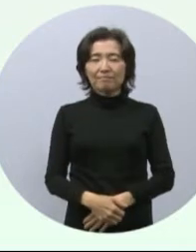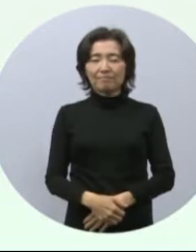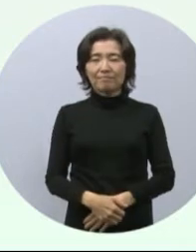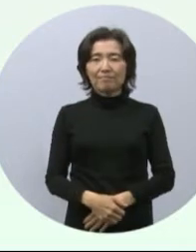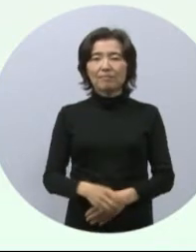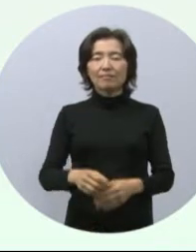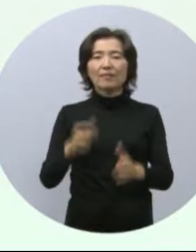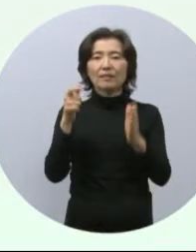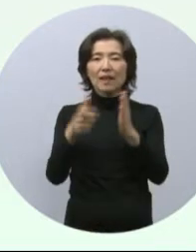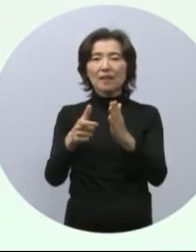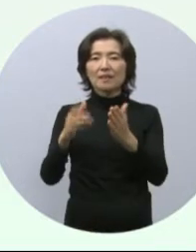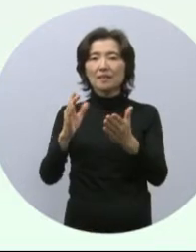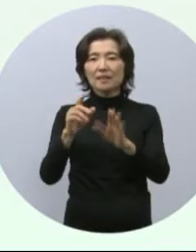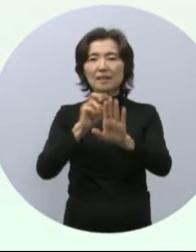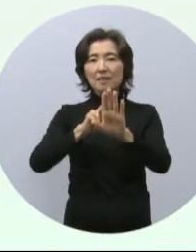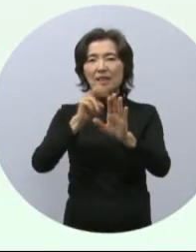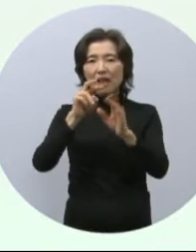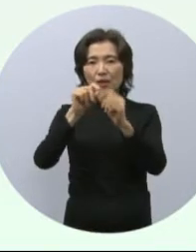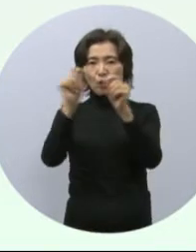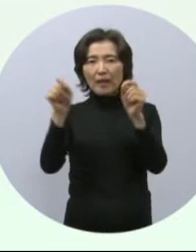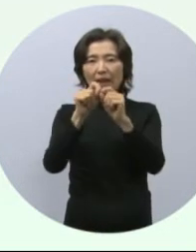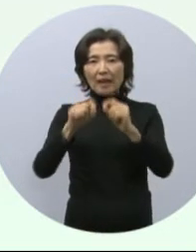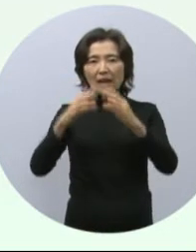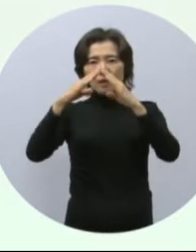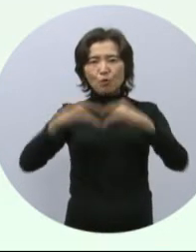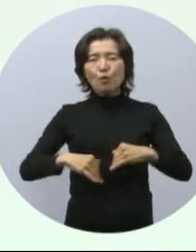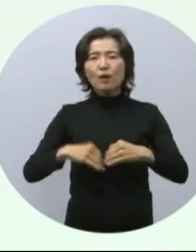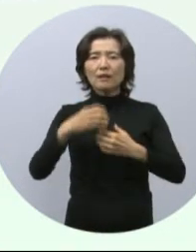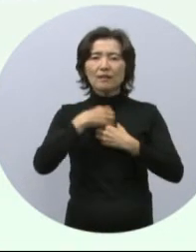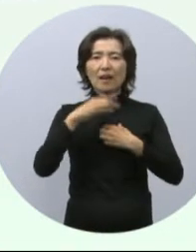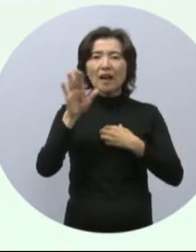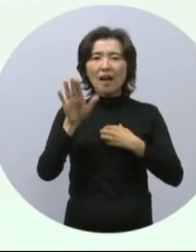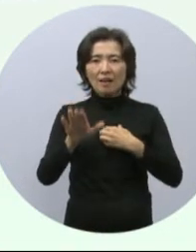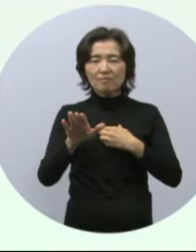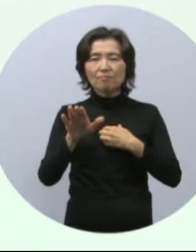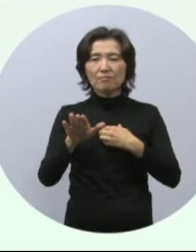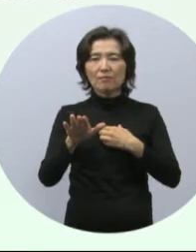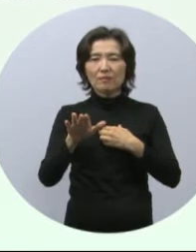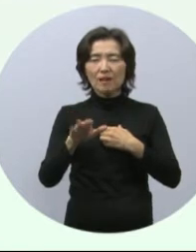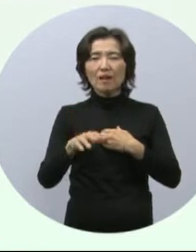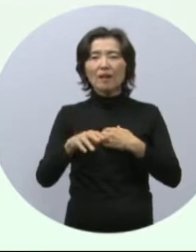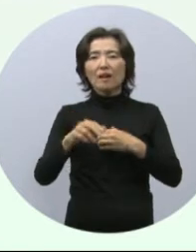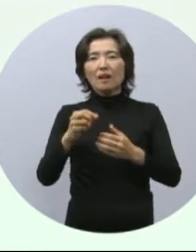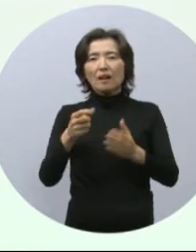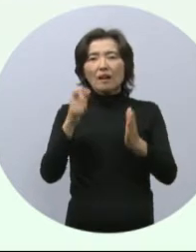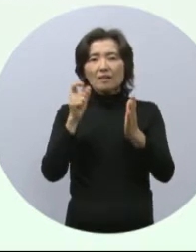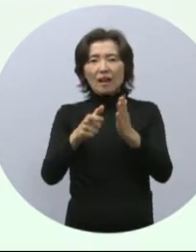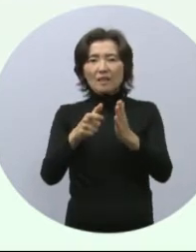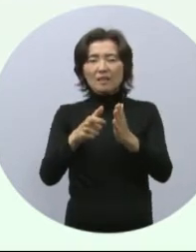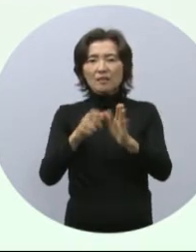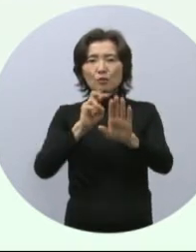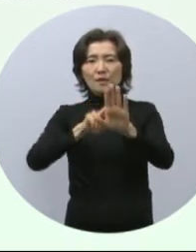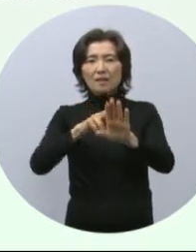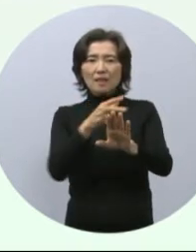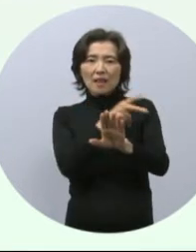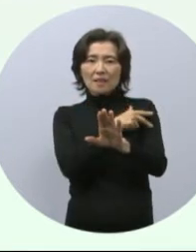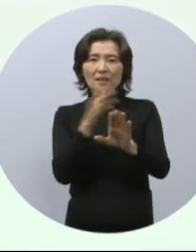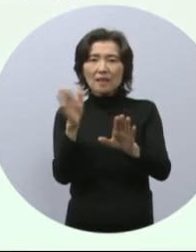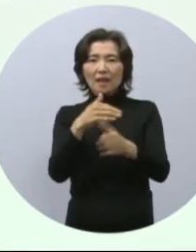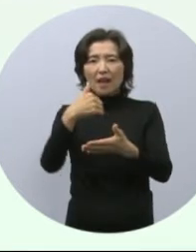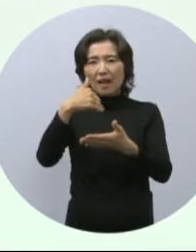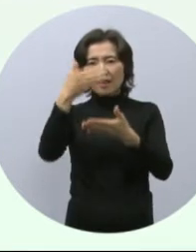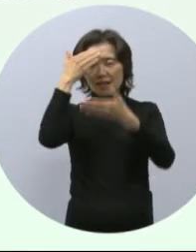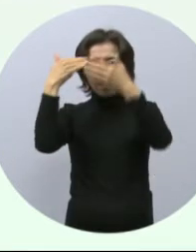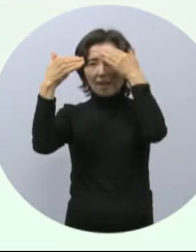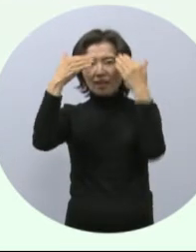耐震診断の結果、倒壊の危険があった小山さんは耐震診断士から丁寧な説明を受け、ご自